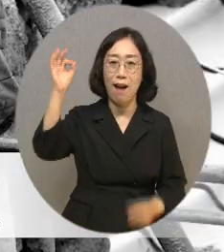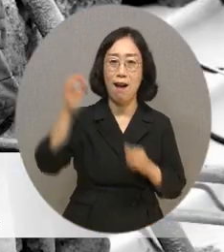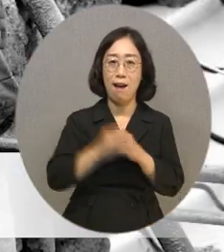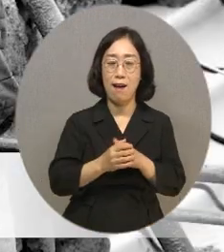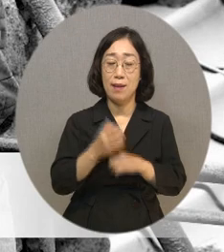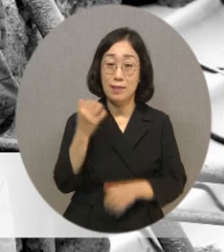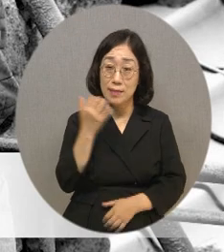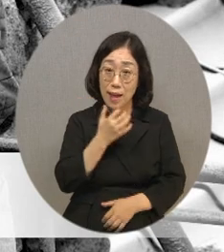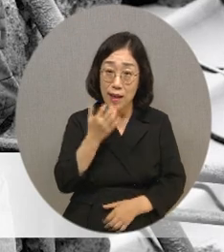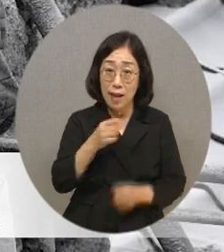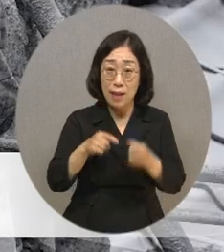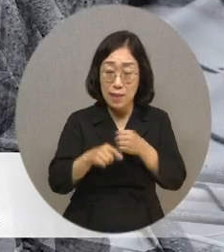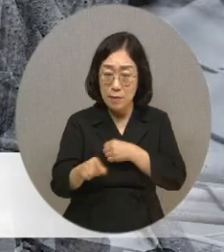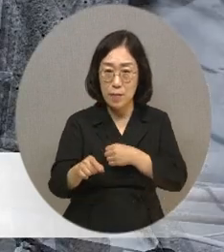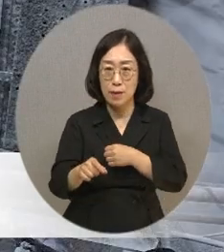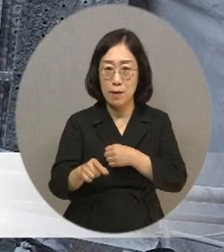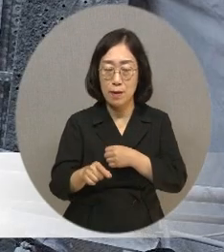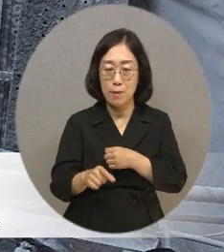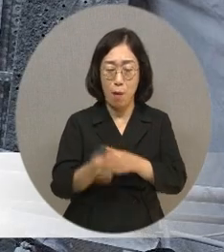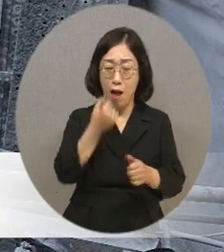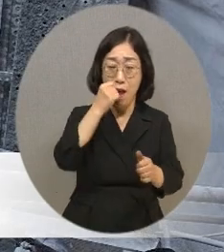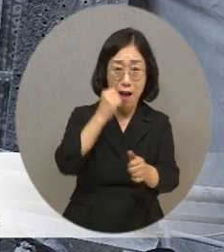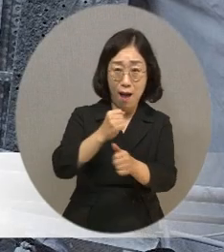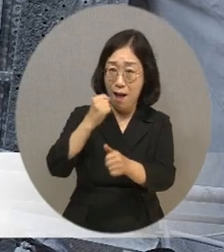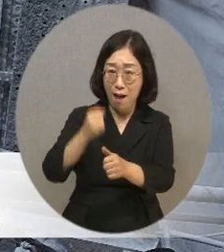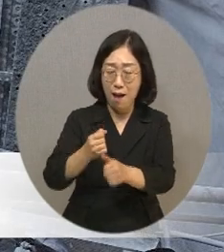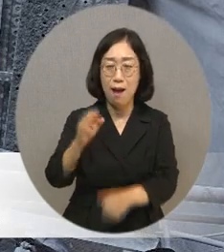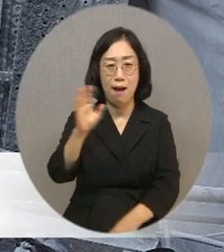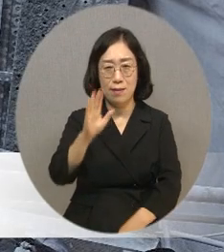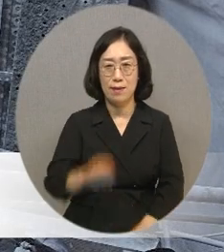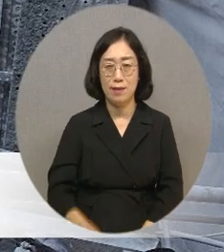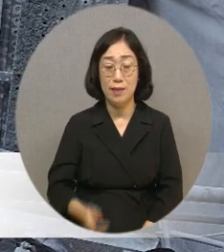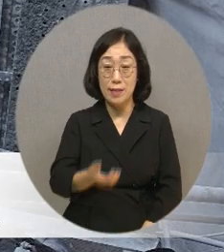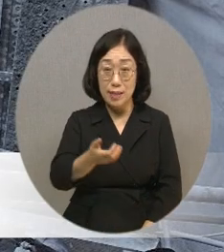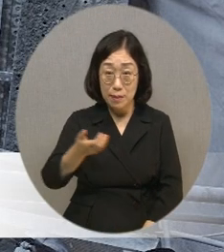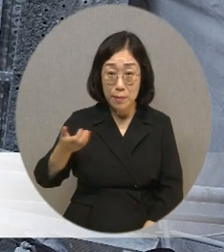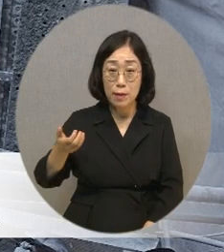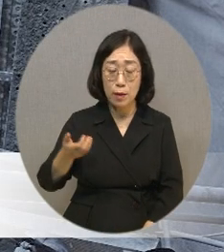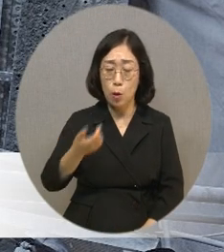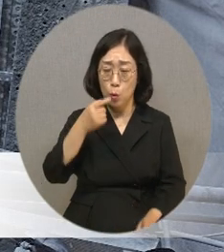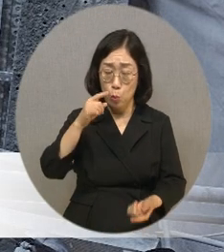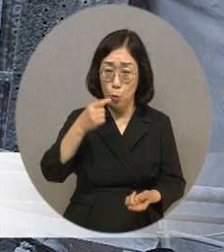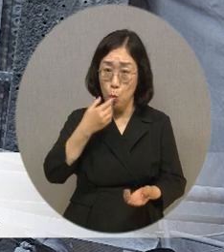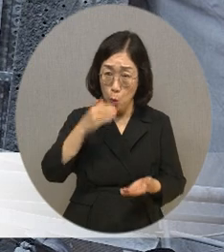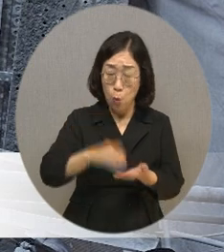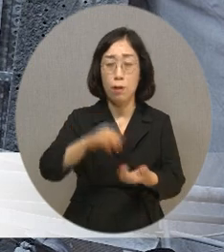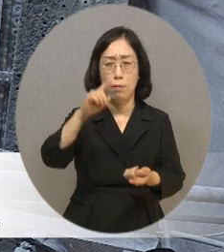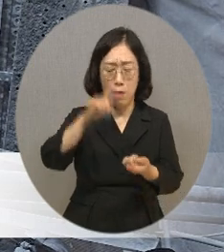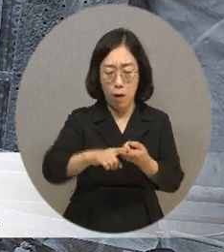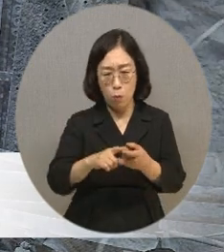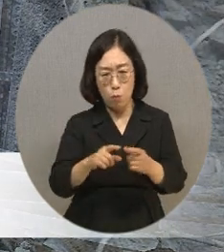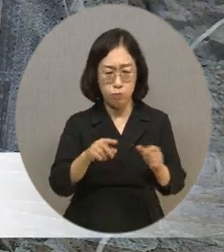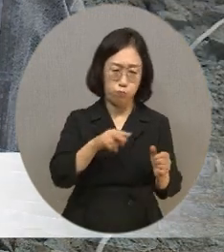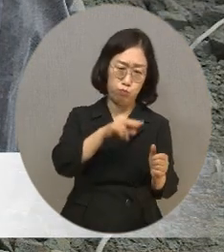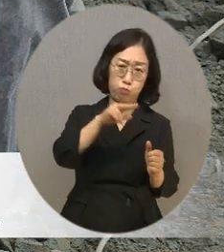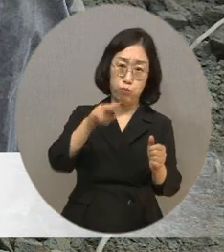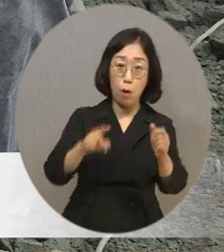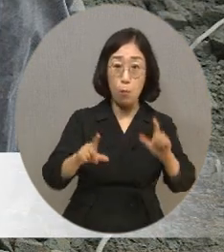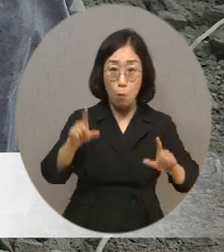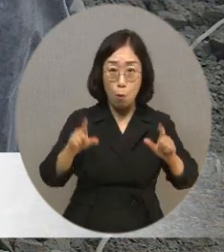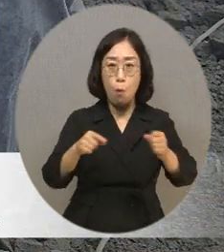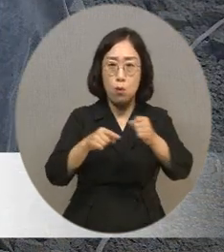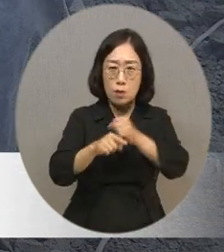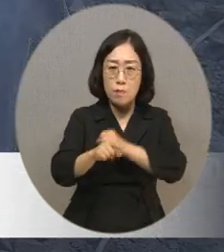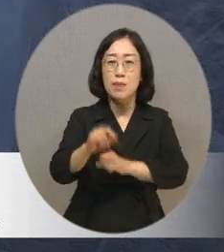색깔이나 의미를 제가 뭐 특별히 보여진 않아요 왜 그 이미 그 골 자체에서 그 의미들을 갖고 있다고 봐요 제가